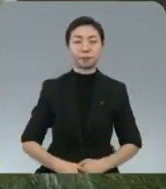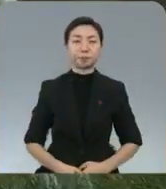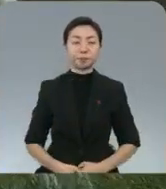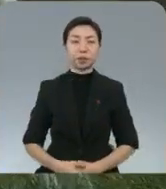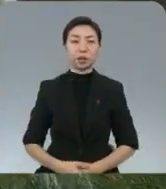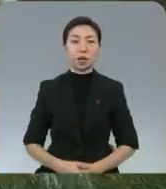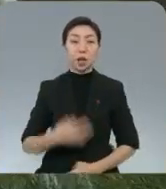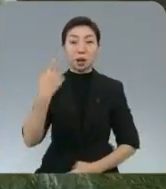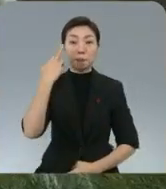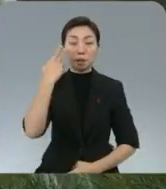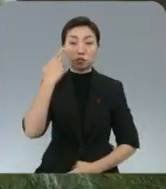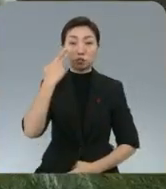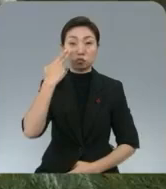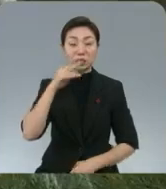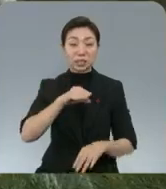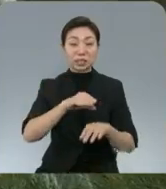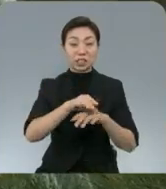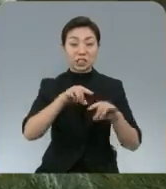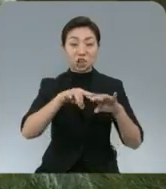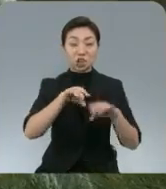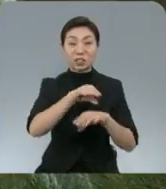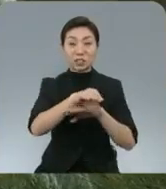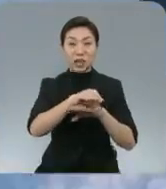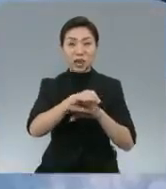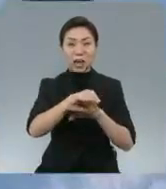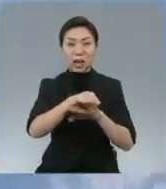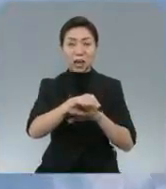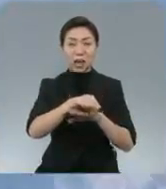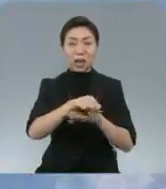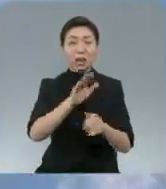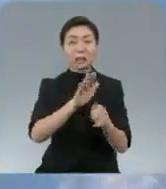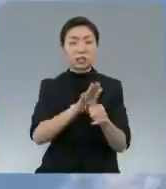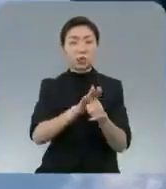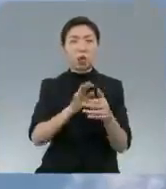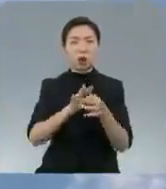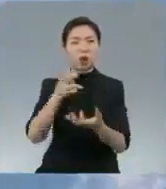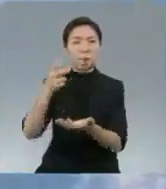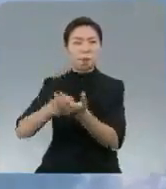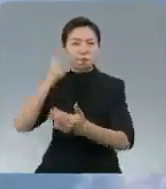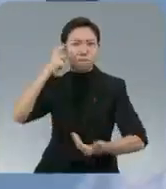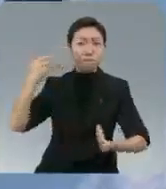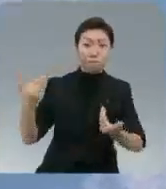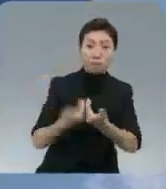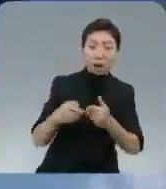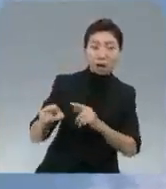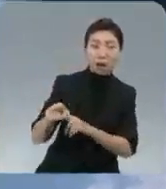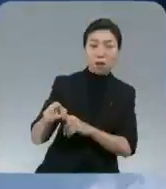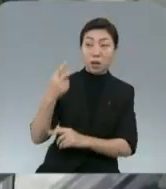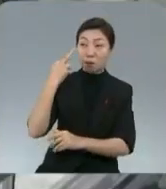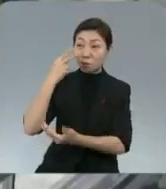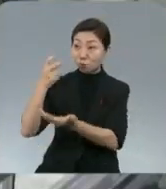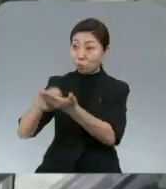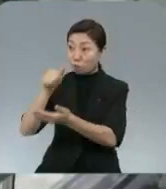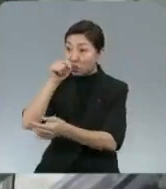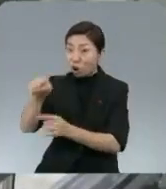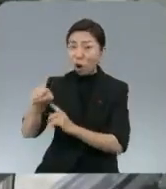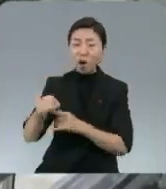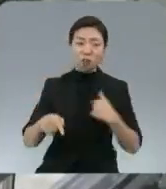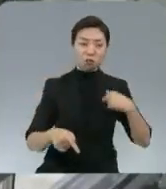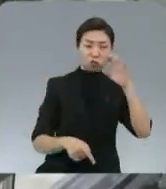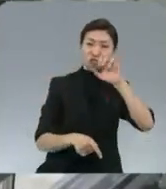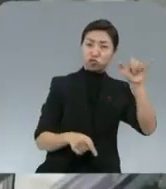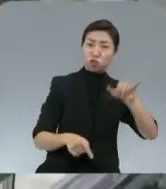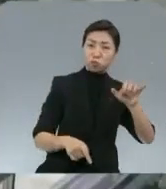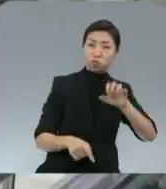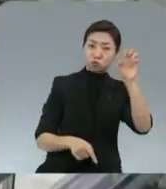尹官石表示，拜登总统公开表示通胀削减法案存在缺陷，有必要做出部分调整和修